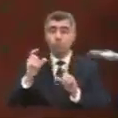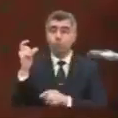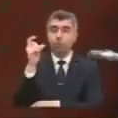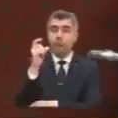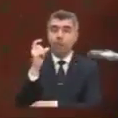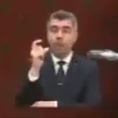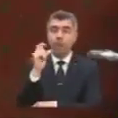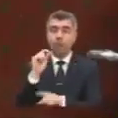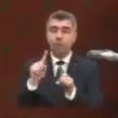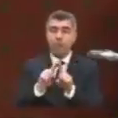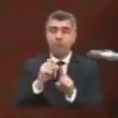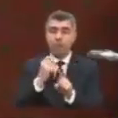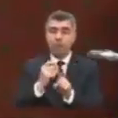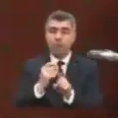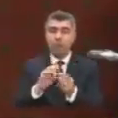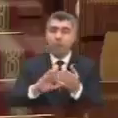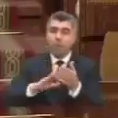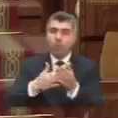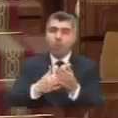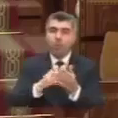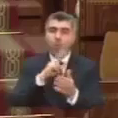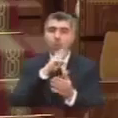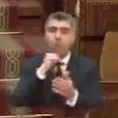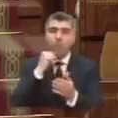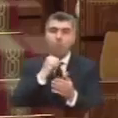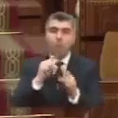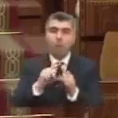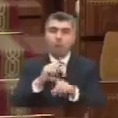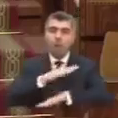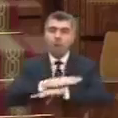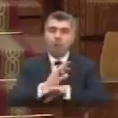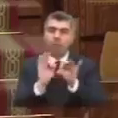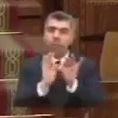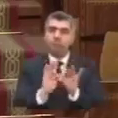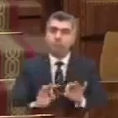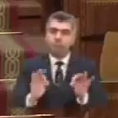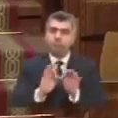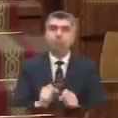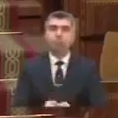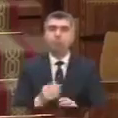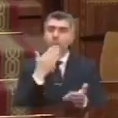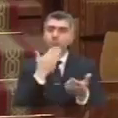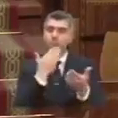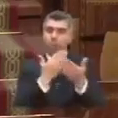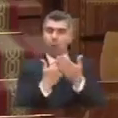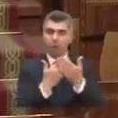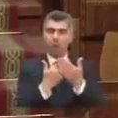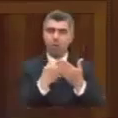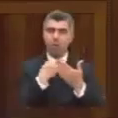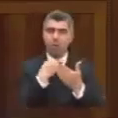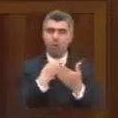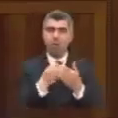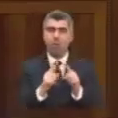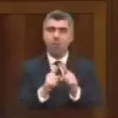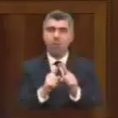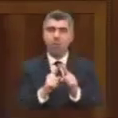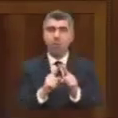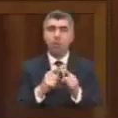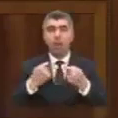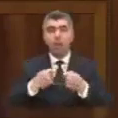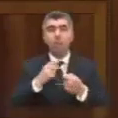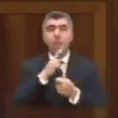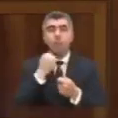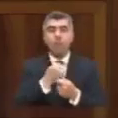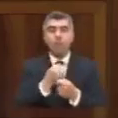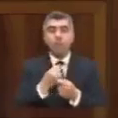الكيان معروف بعدم وفائه الالتزامات. نشكرك السيد رئيس الحكومة أنك جيتي في الأسبوع الثاني بعد الافتتاح، كنشكرك على